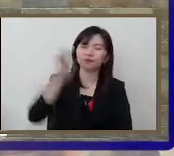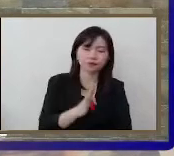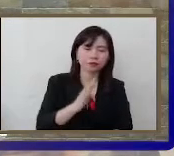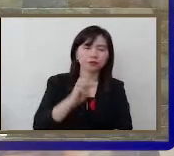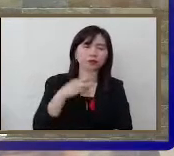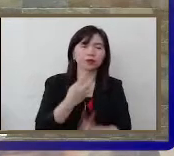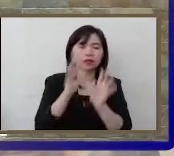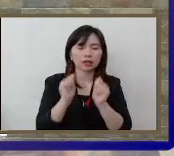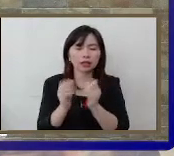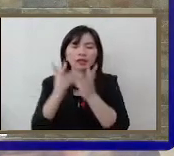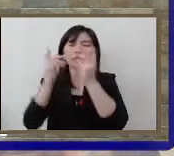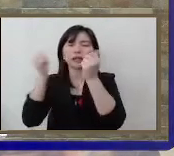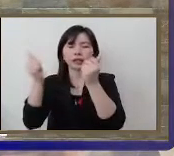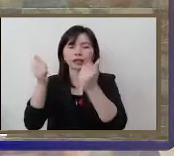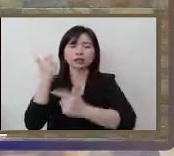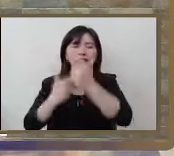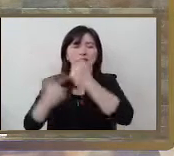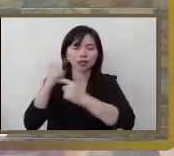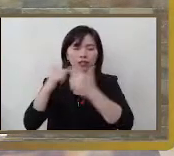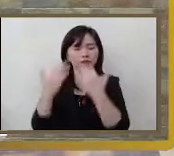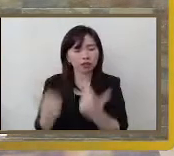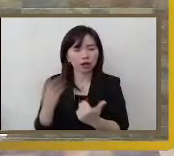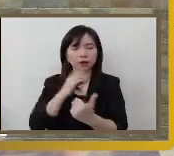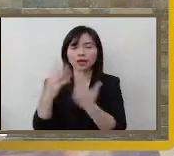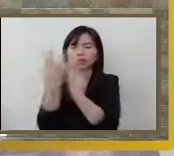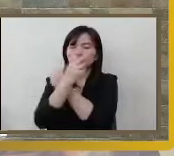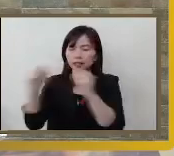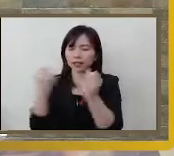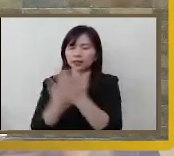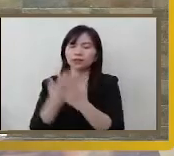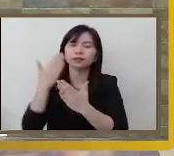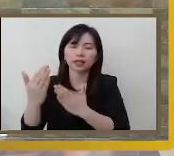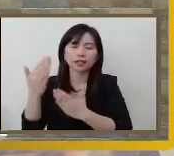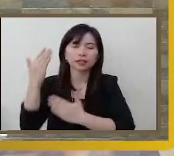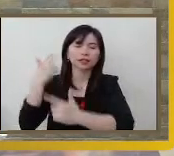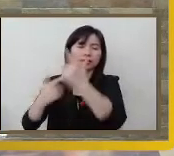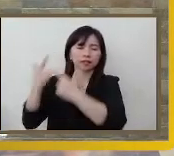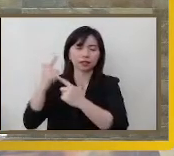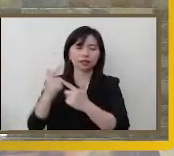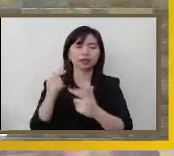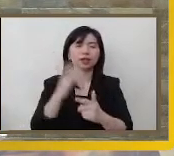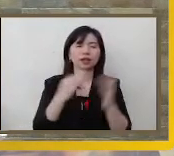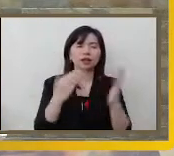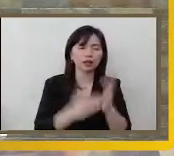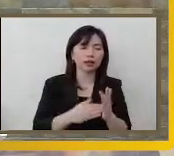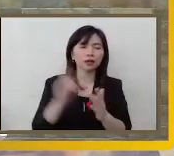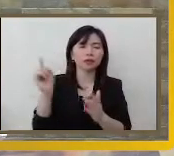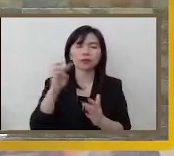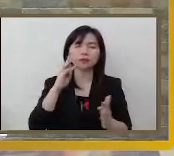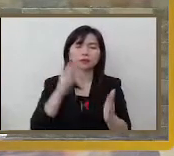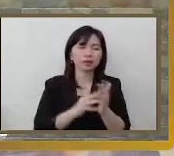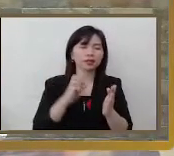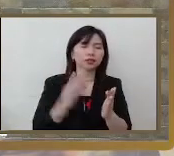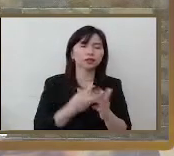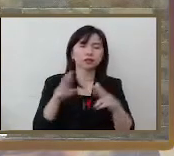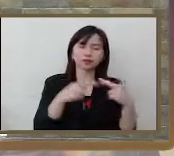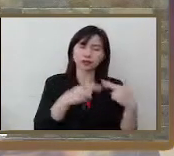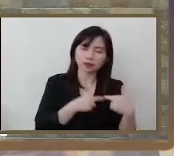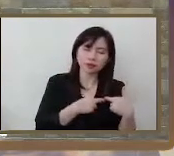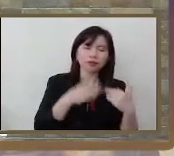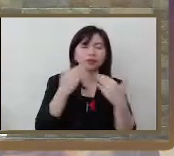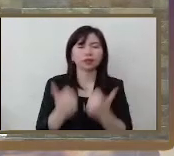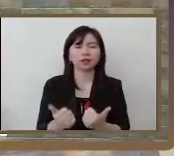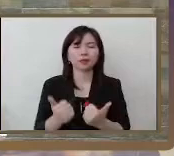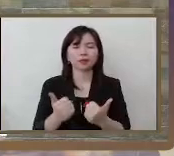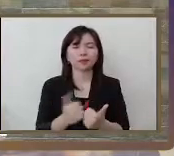to save the next generation. So please, O God, the message na kanila po narinig po ngayon, it's not about me. It's all about you.